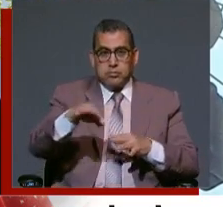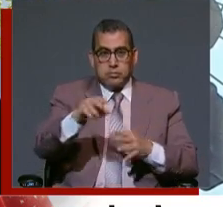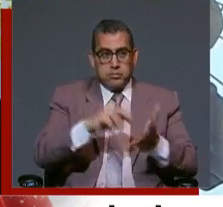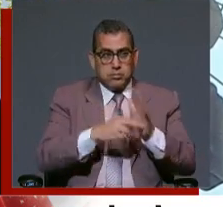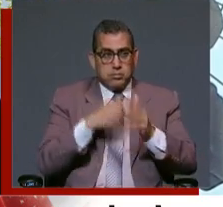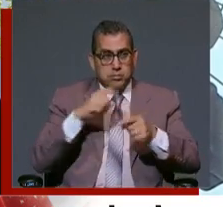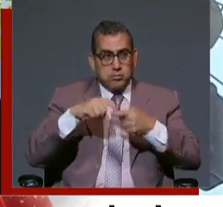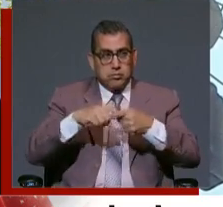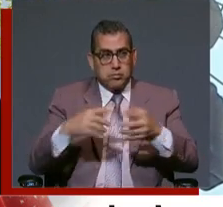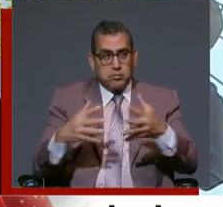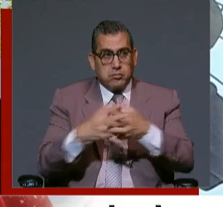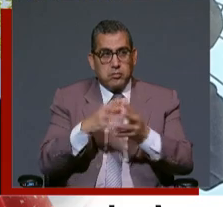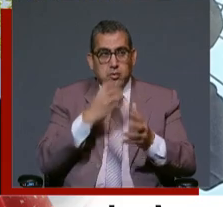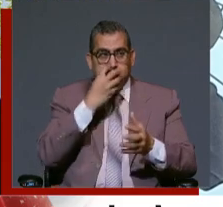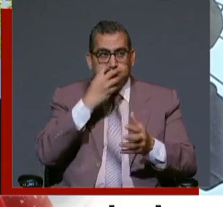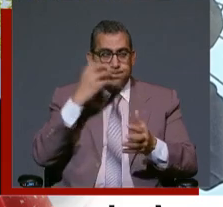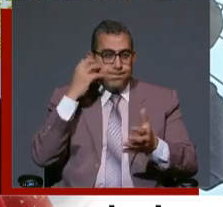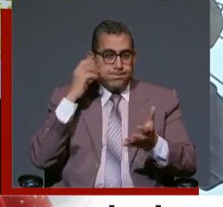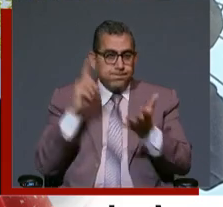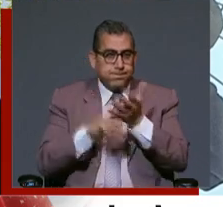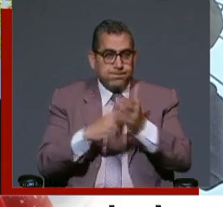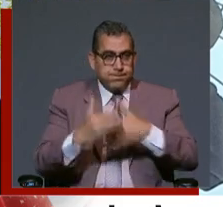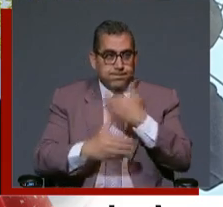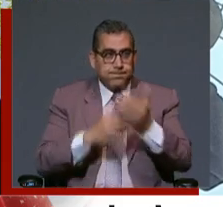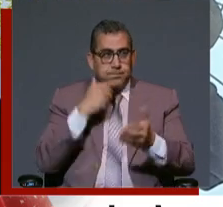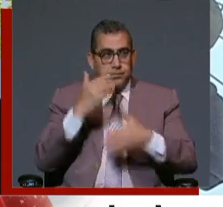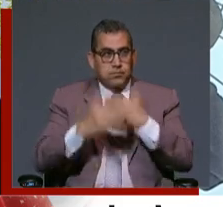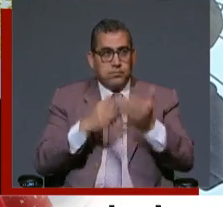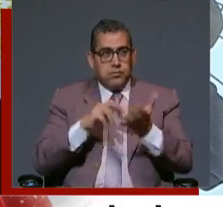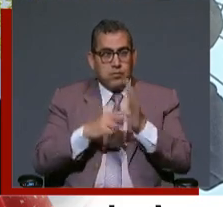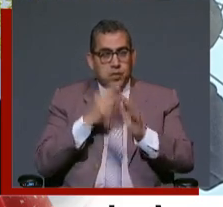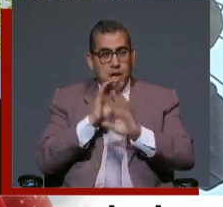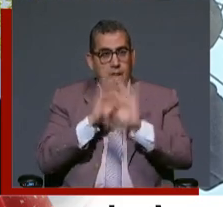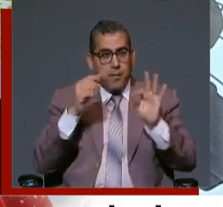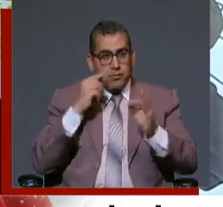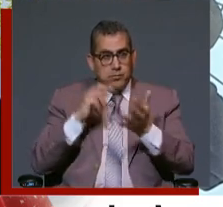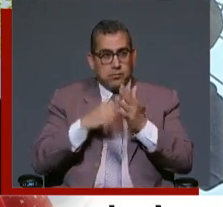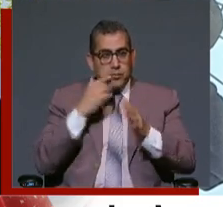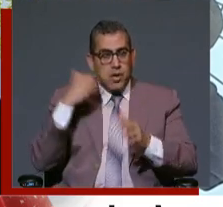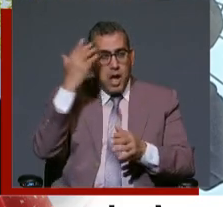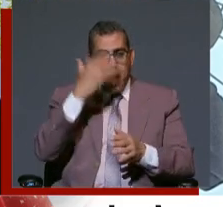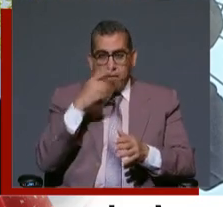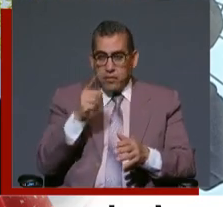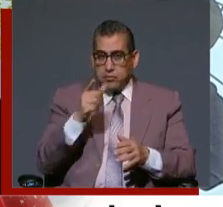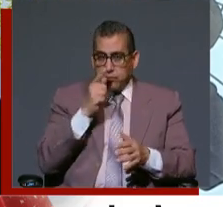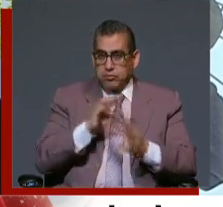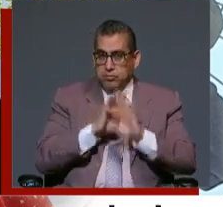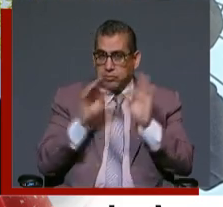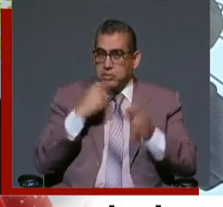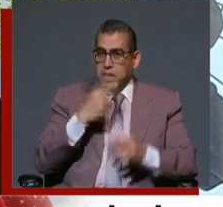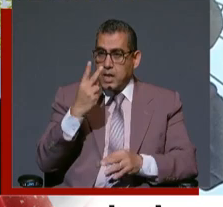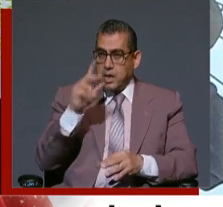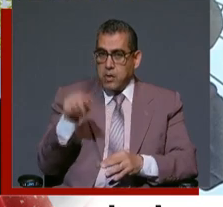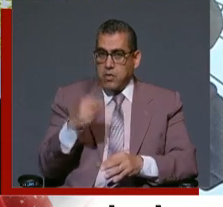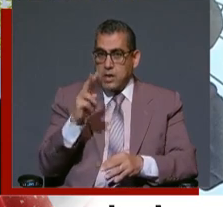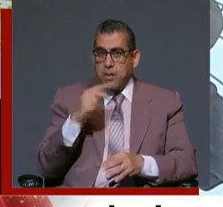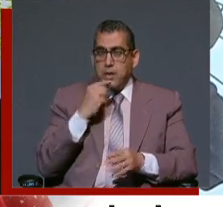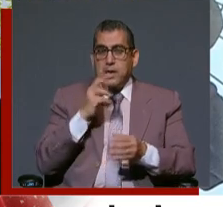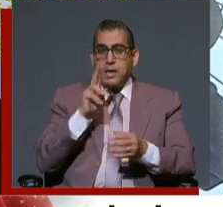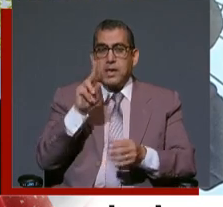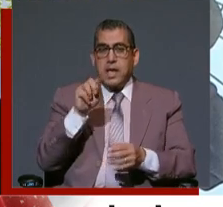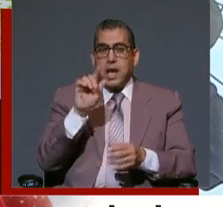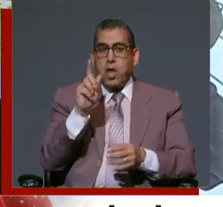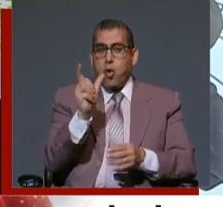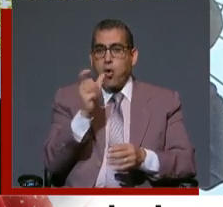المرتبطة بالتضخم. وتقدر الاحتياجات لتمويل المناخ في أفريقيا بين 2.7 تريليون دولارا